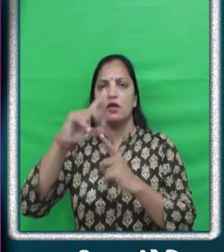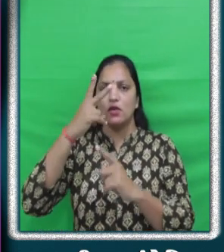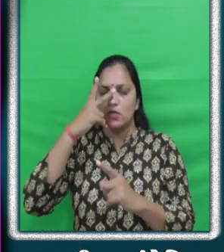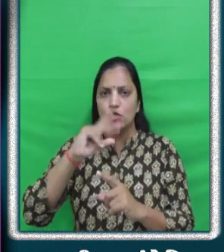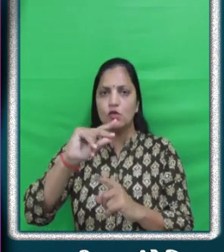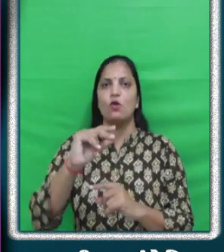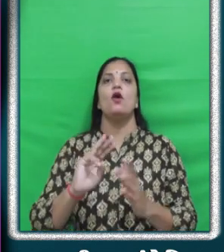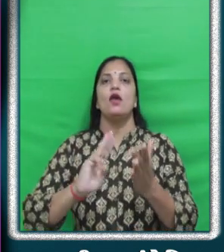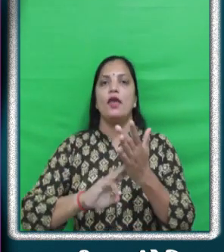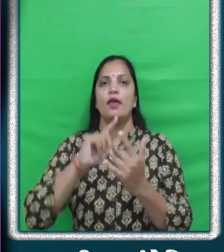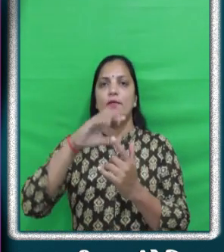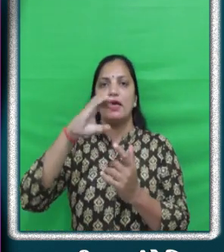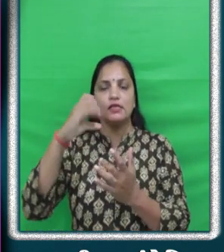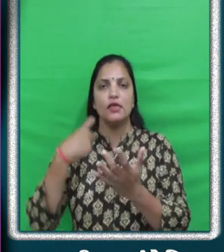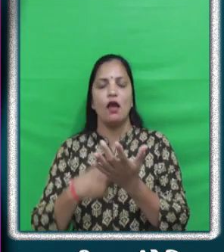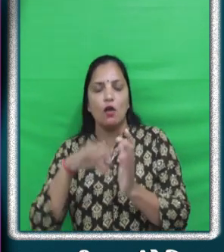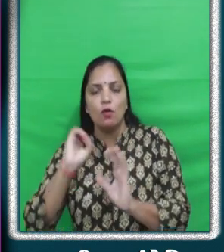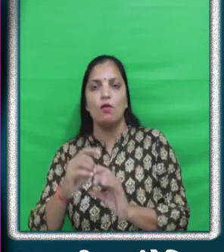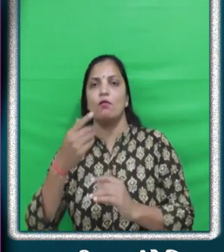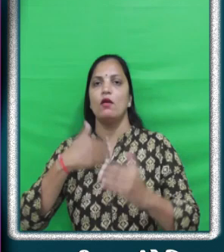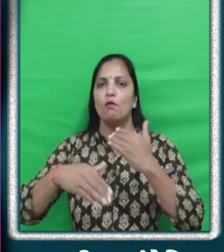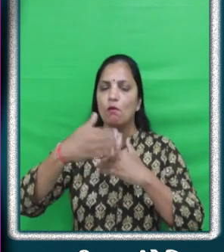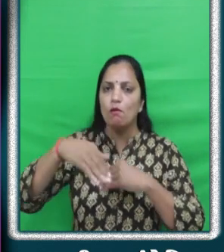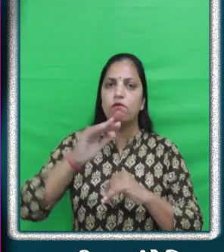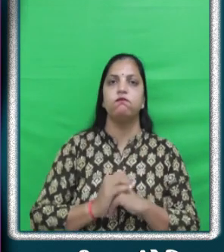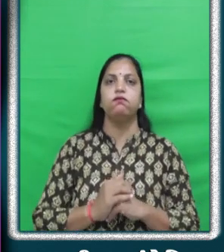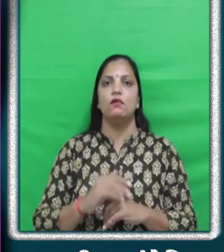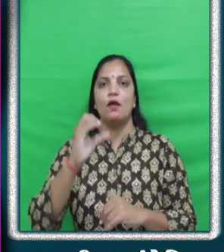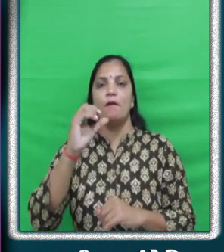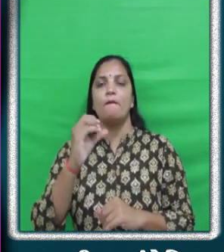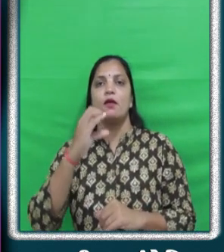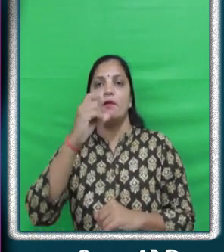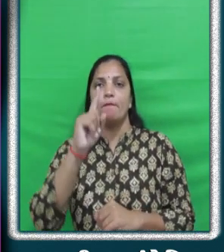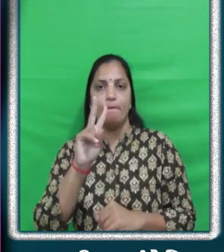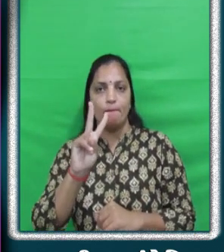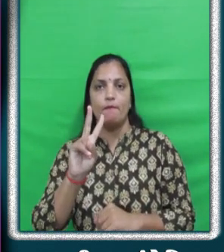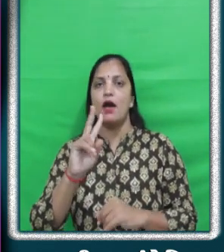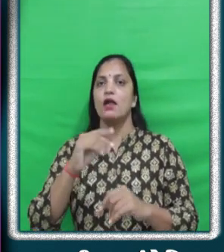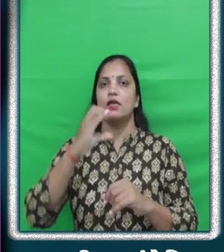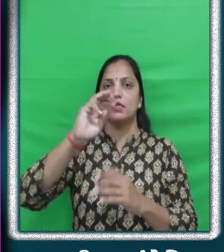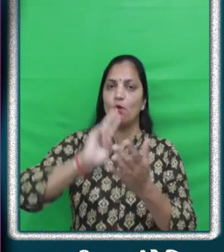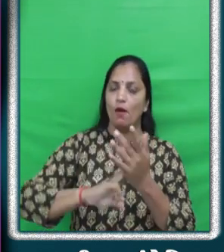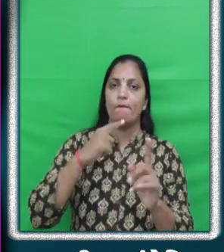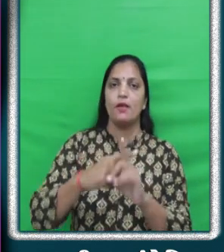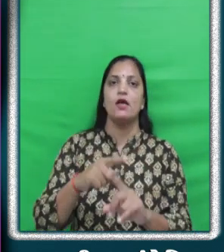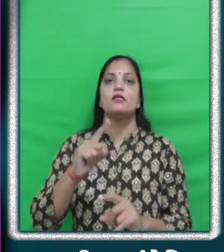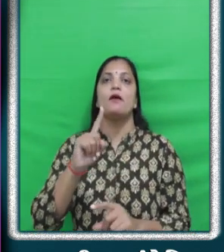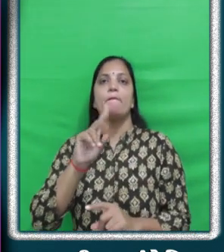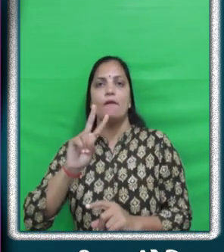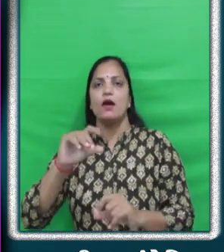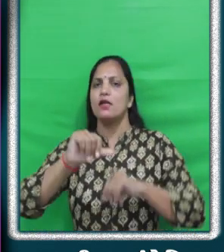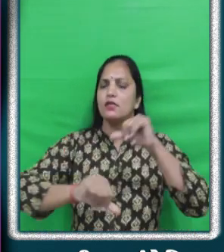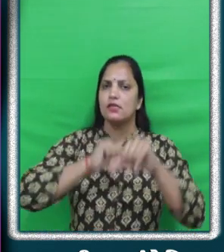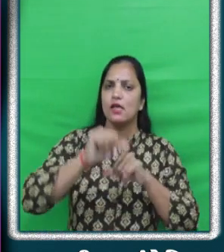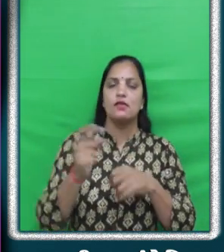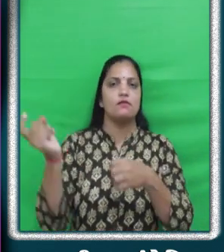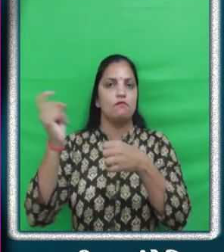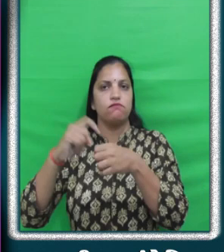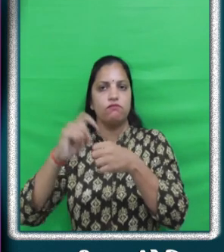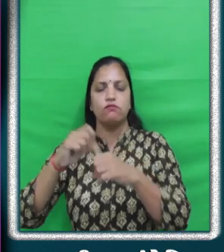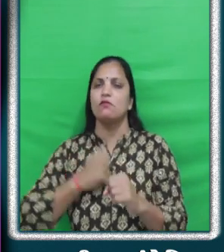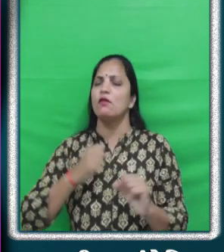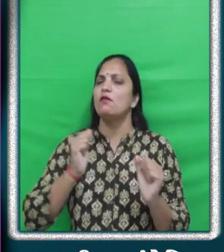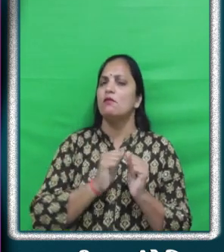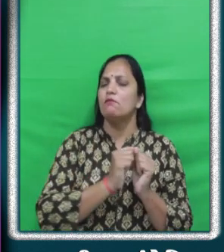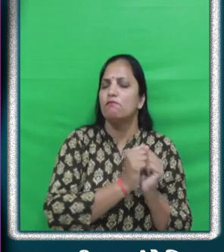जियो टीवी में अने माइक्रोसॉफ्ट टीम्स में। तो जेथी बार कॉमर्स अने बार साइंस ना विद्यार्थी पण जोड़ाय तेनी लिंक